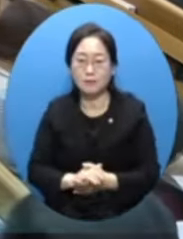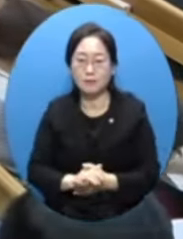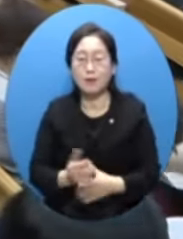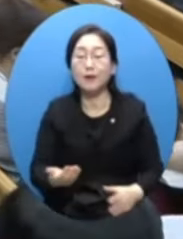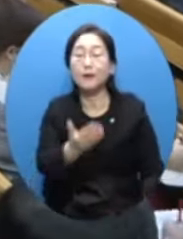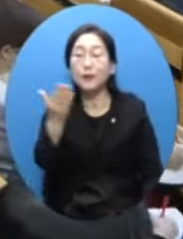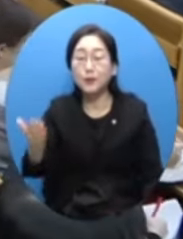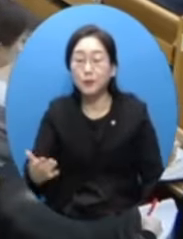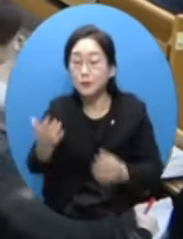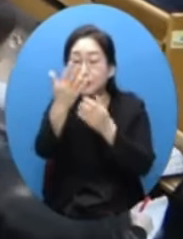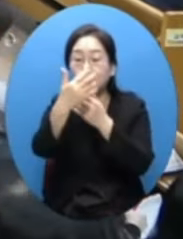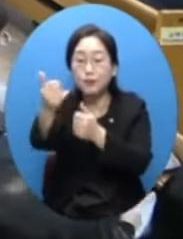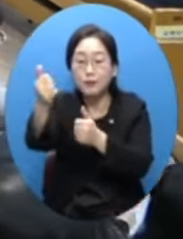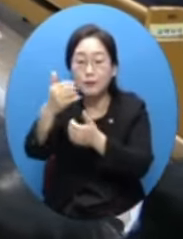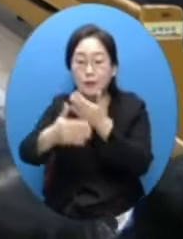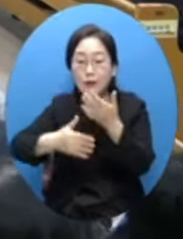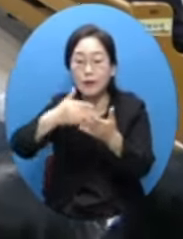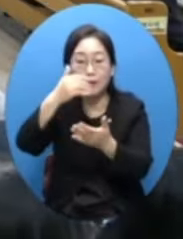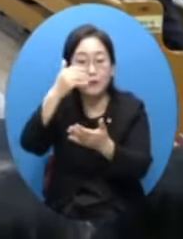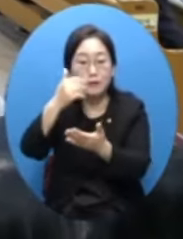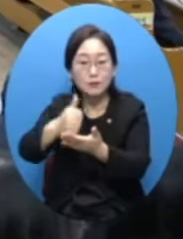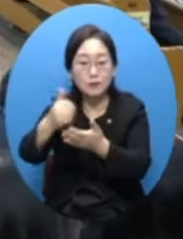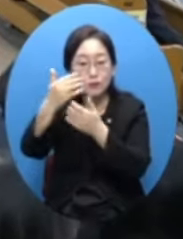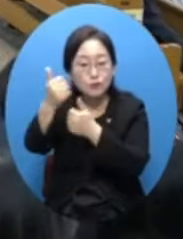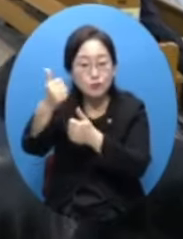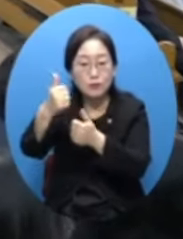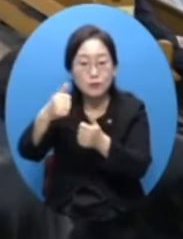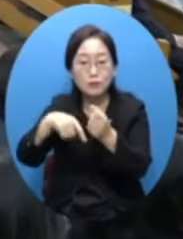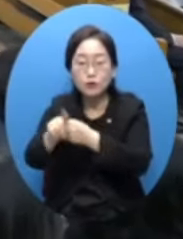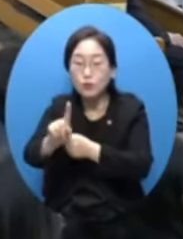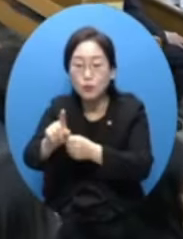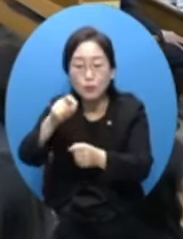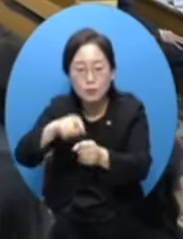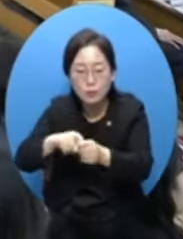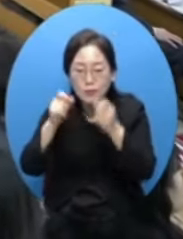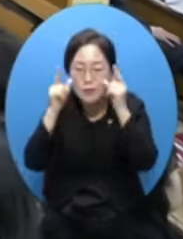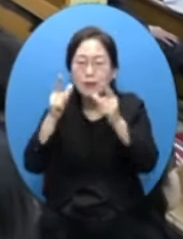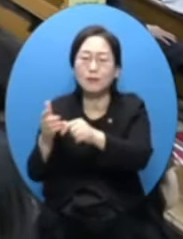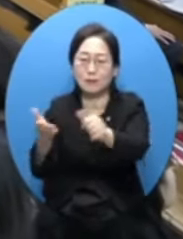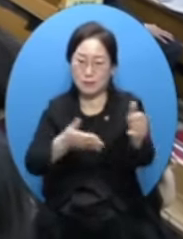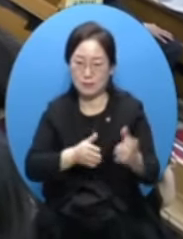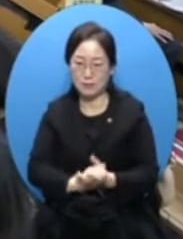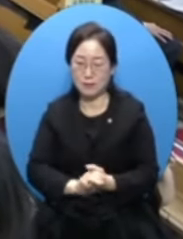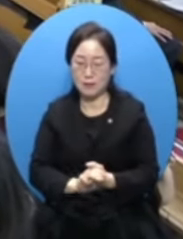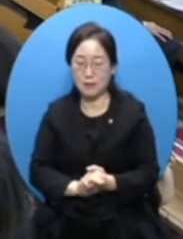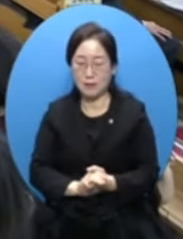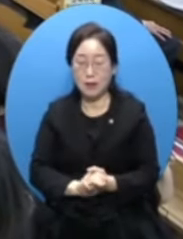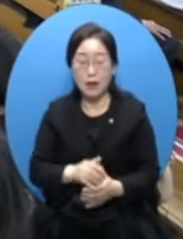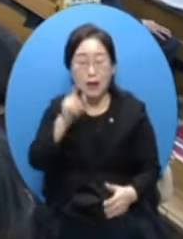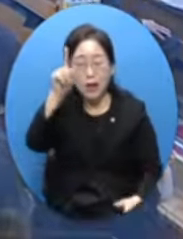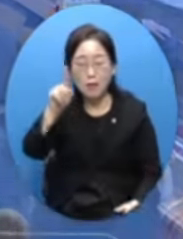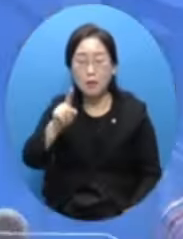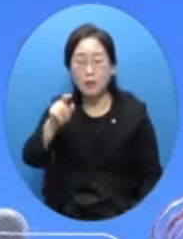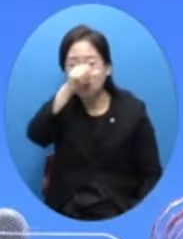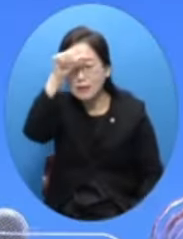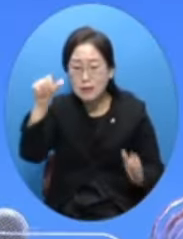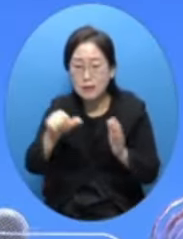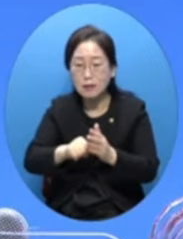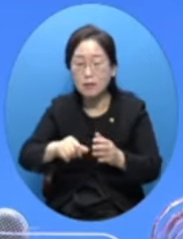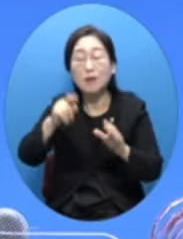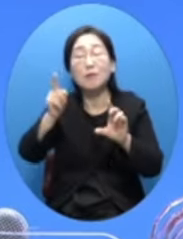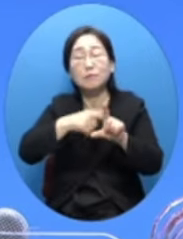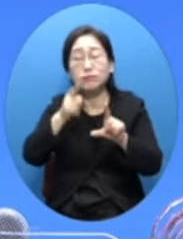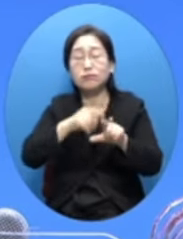여러분을 부르신 그 부름의 목적을 깨달아 아는 여러분 모두가 되기를 바랍니다. 절대로 한 번뿐인 인생을 헛되게 살지